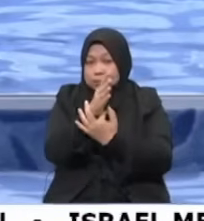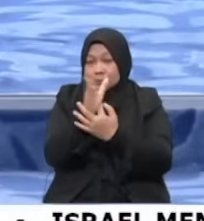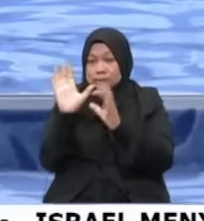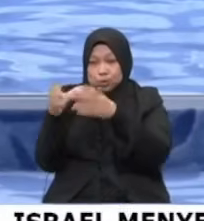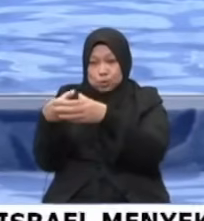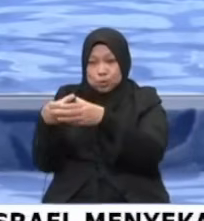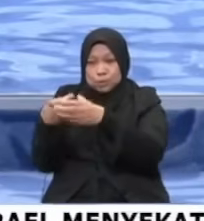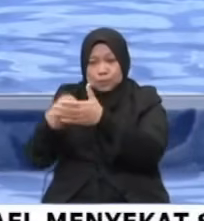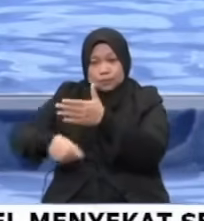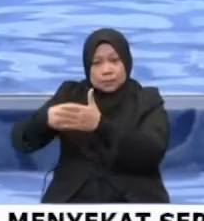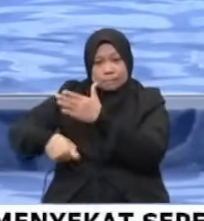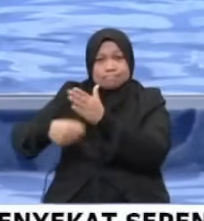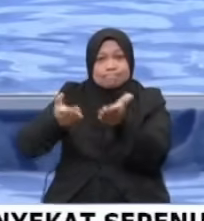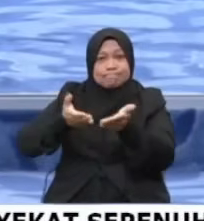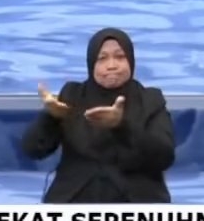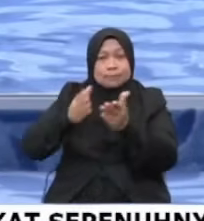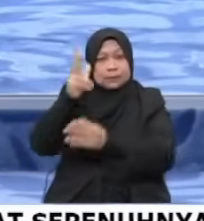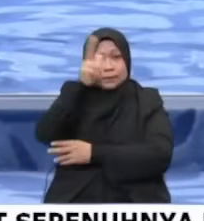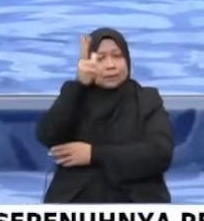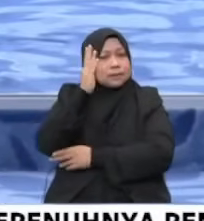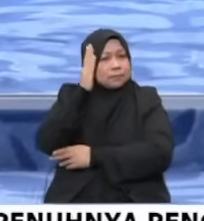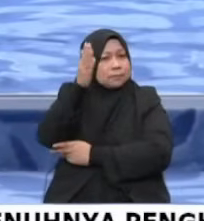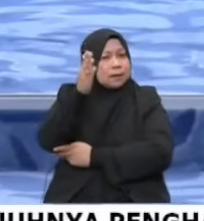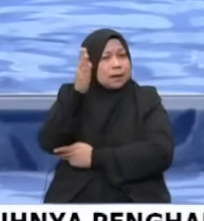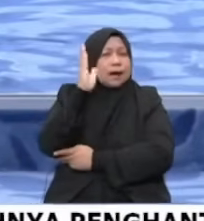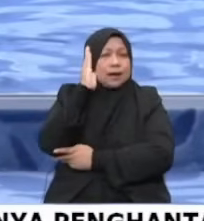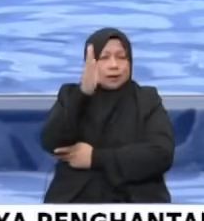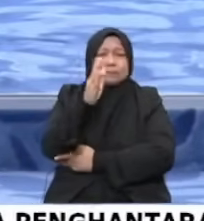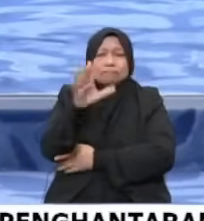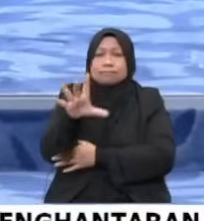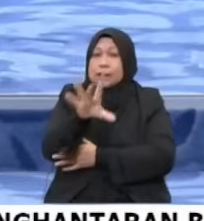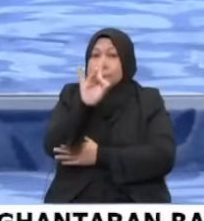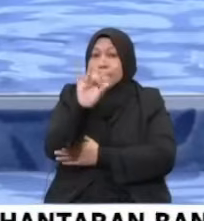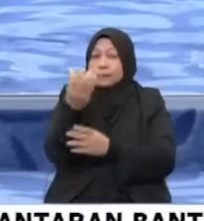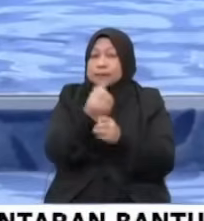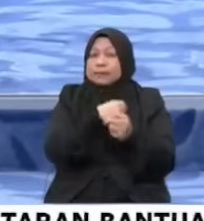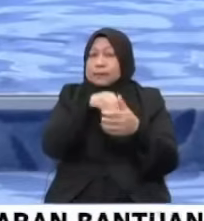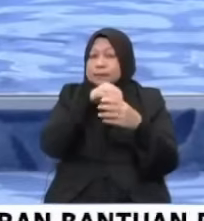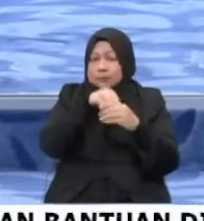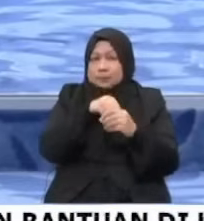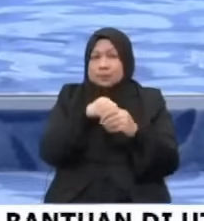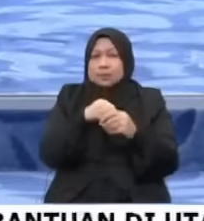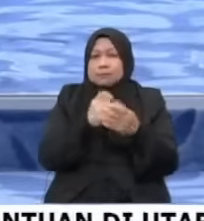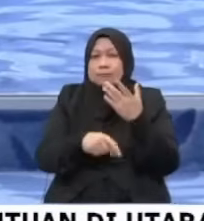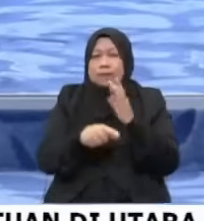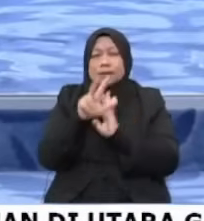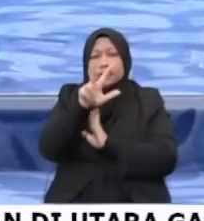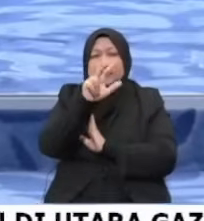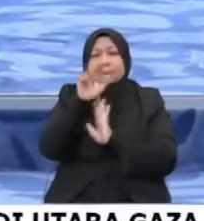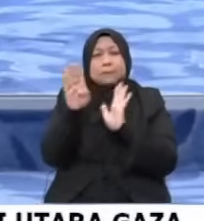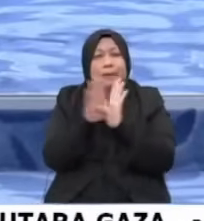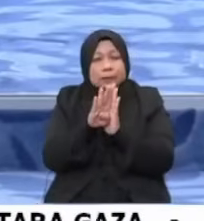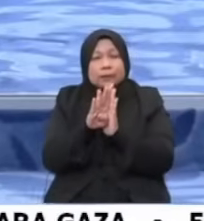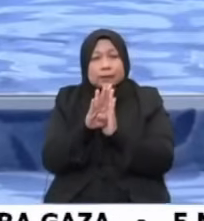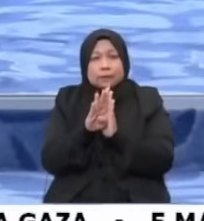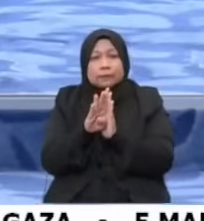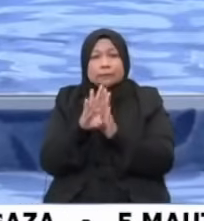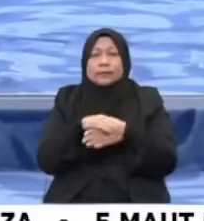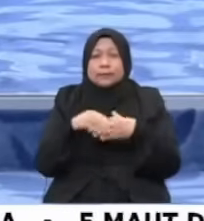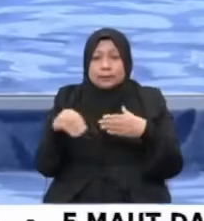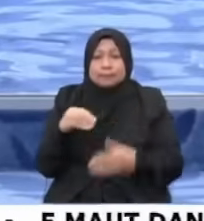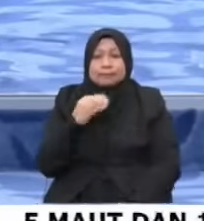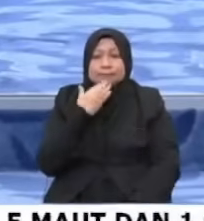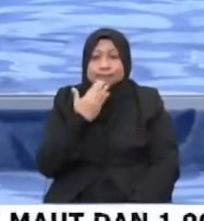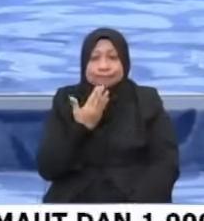perubahan kadar Cukai perkhidmatan ini kerajaan menjangkakan akan mengutip hasil berjumlah R bilion Terima